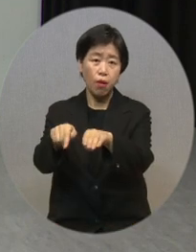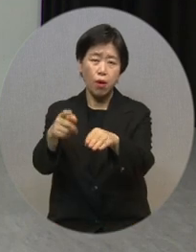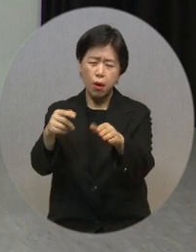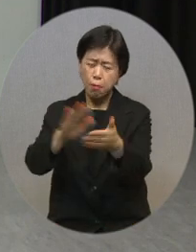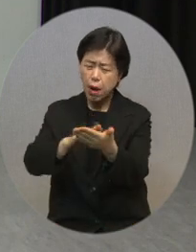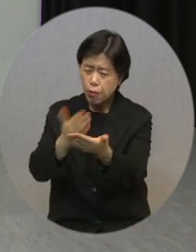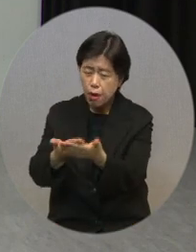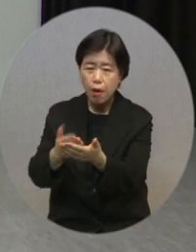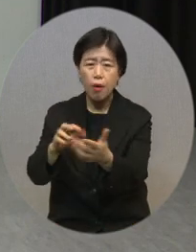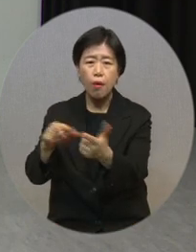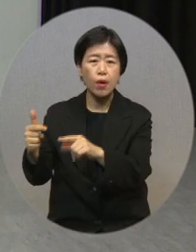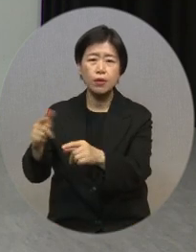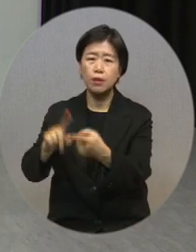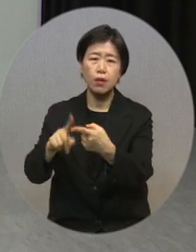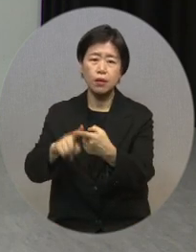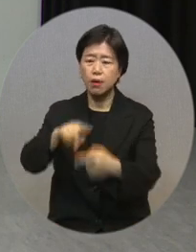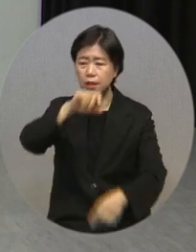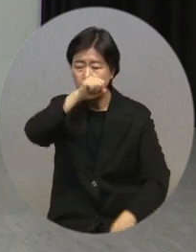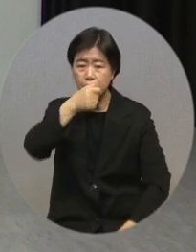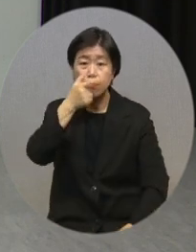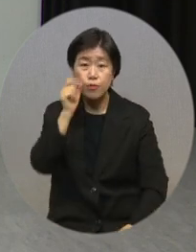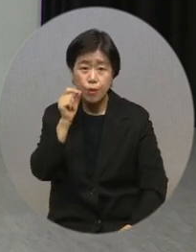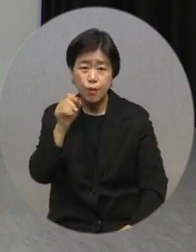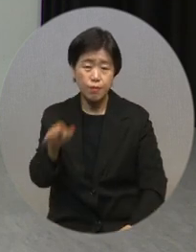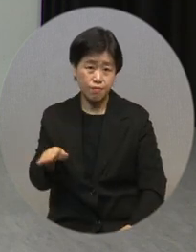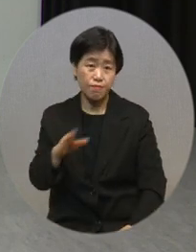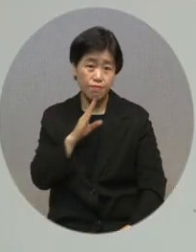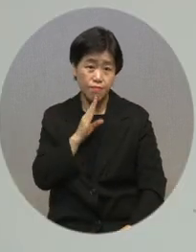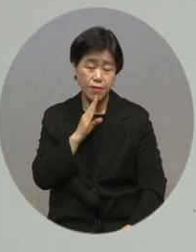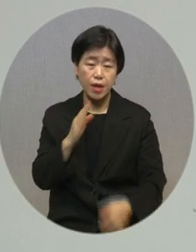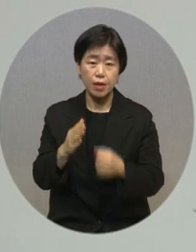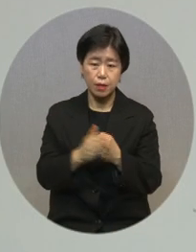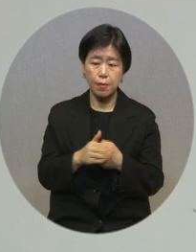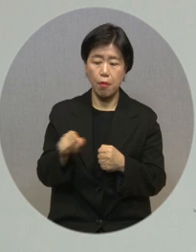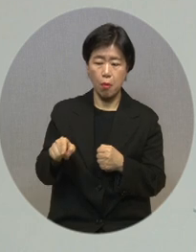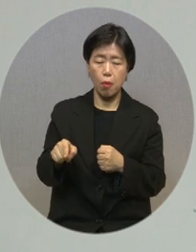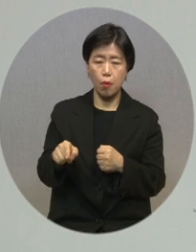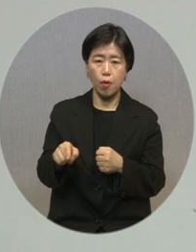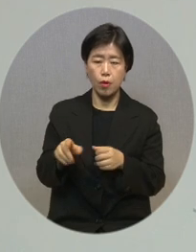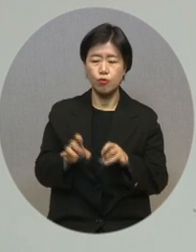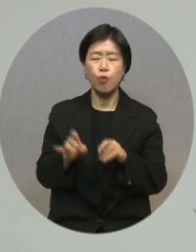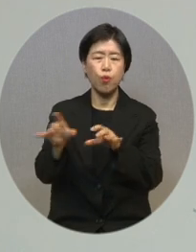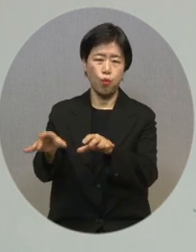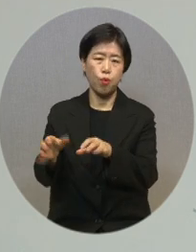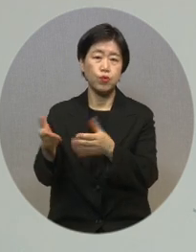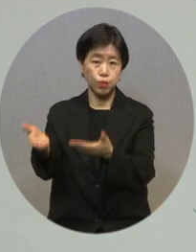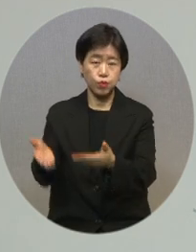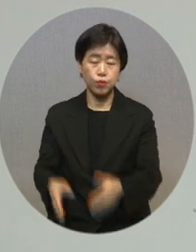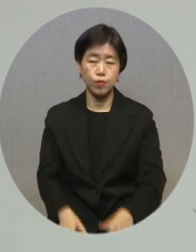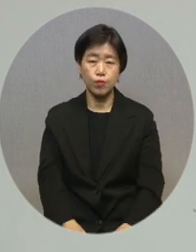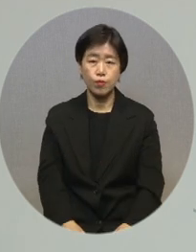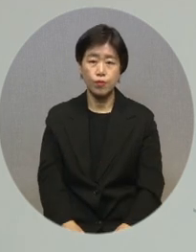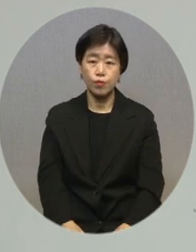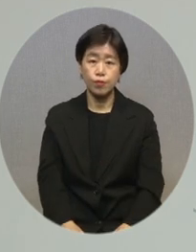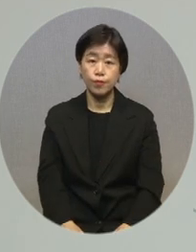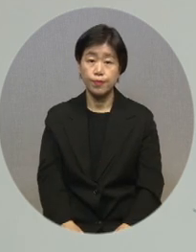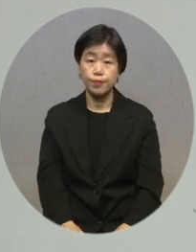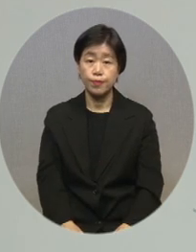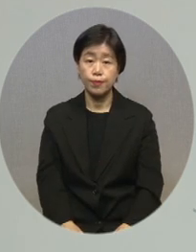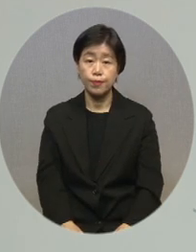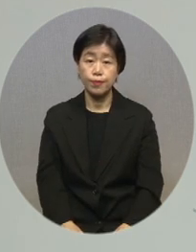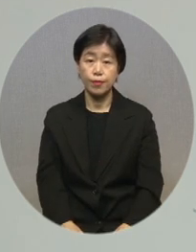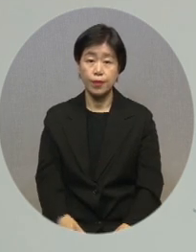않습니까? 그렇죠. 시설 투자에 대해서 적극적으로 그 지원을 해드리고, 또 제일 중요한 게 중대재해를 감축하기